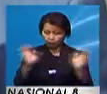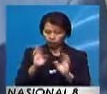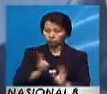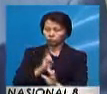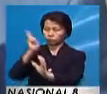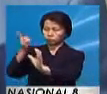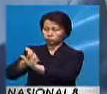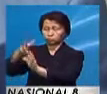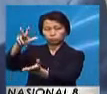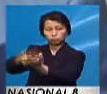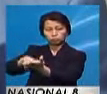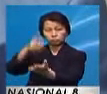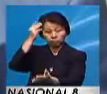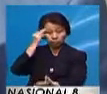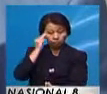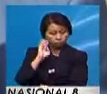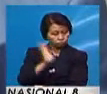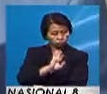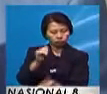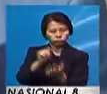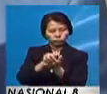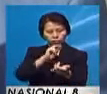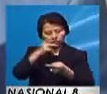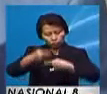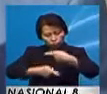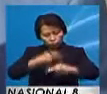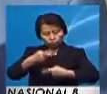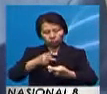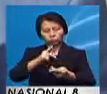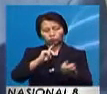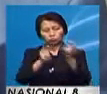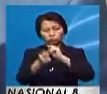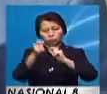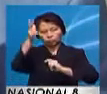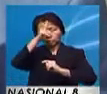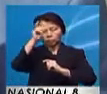menyertai deklarasi Mahathir kerana proses perubahan negara mesti dilakukan